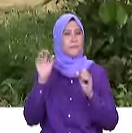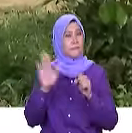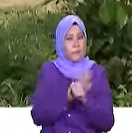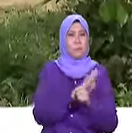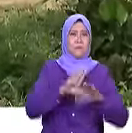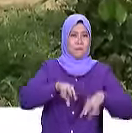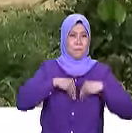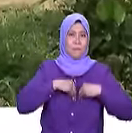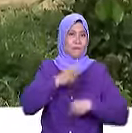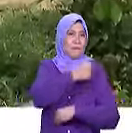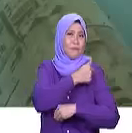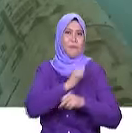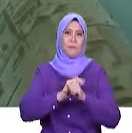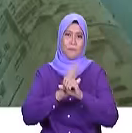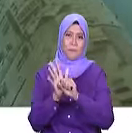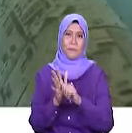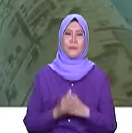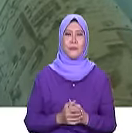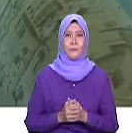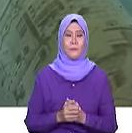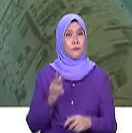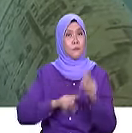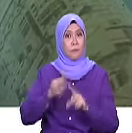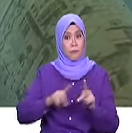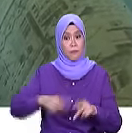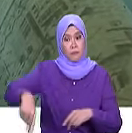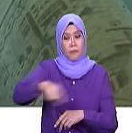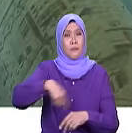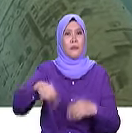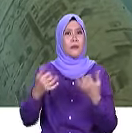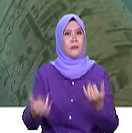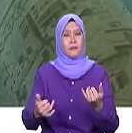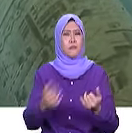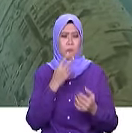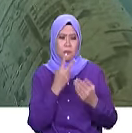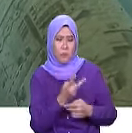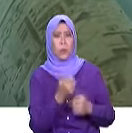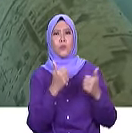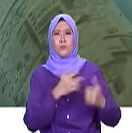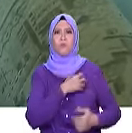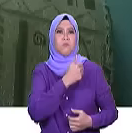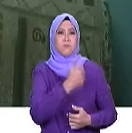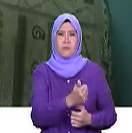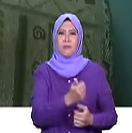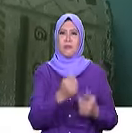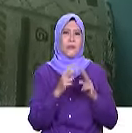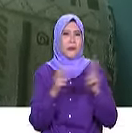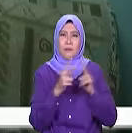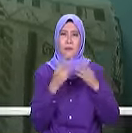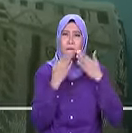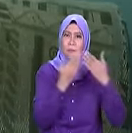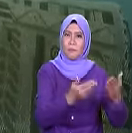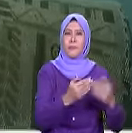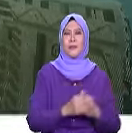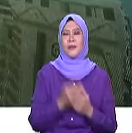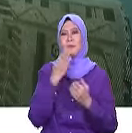vaksin COVID-19. Bagi penduduk, tugas mulia dilakukan jururawat ini sangat dihargai. Ah, alhamdulillah,